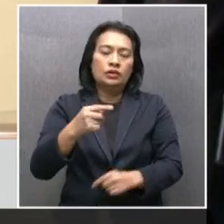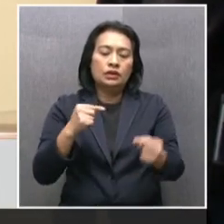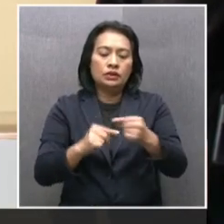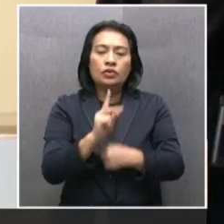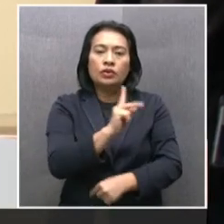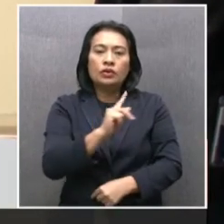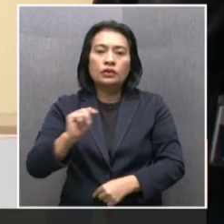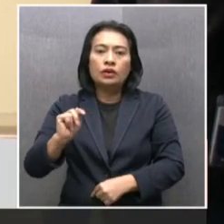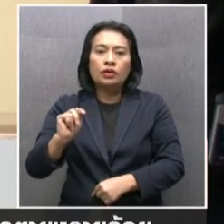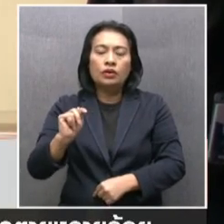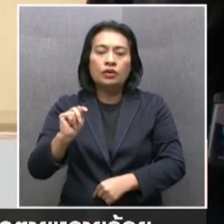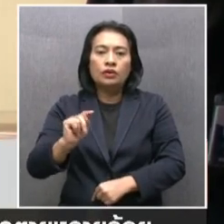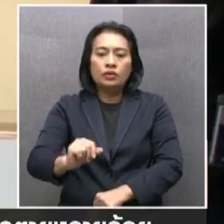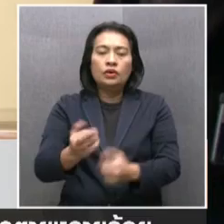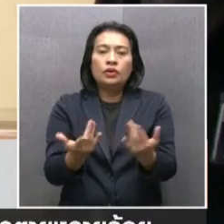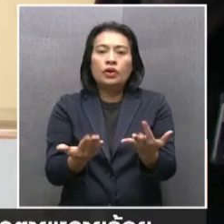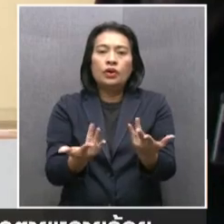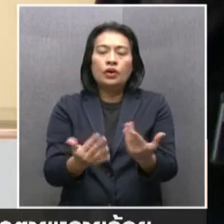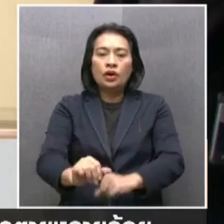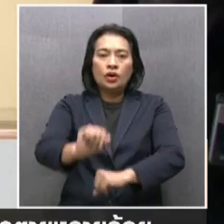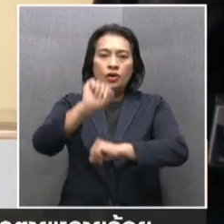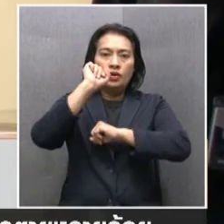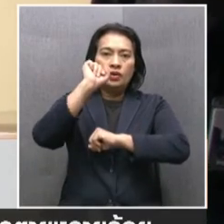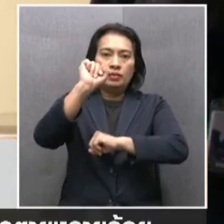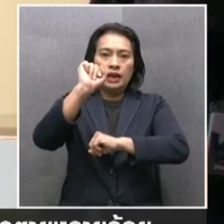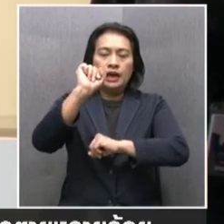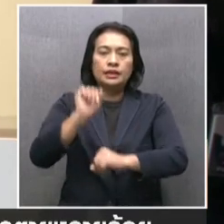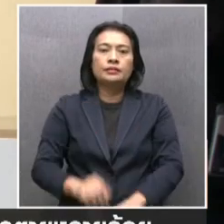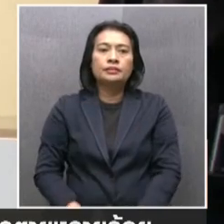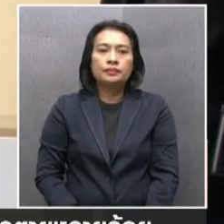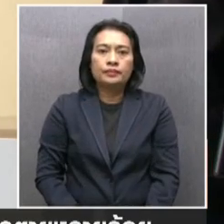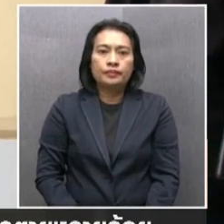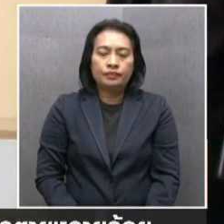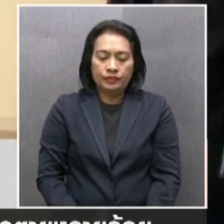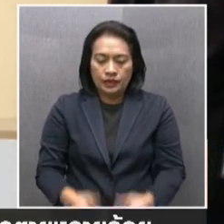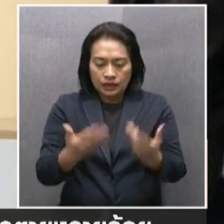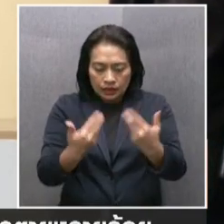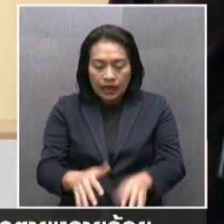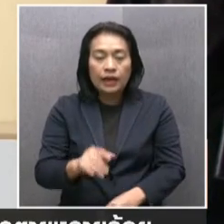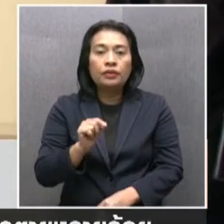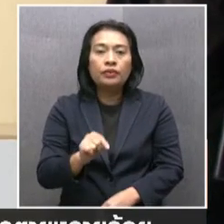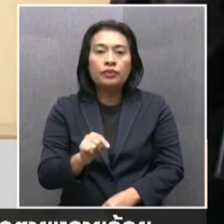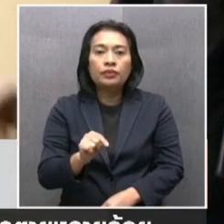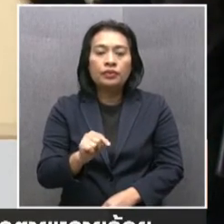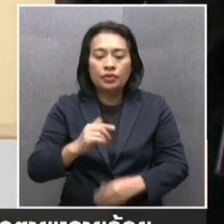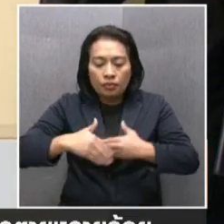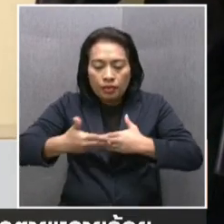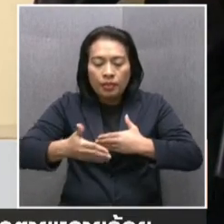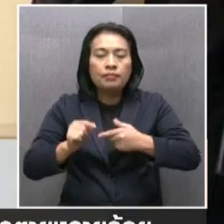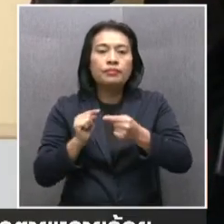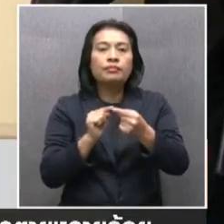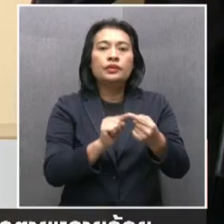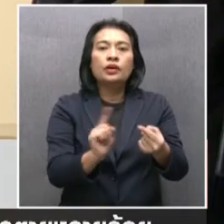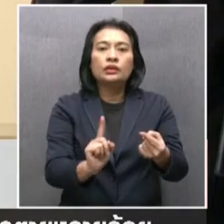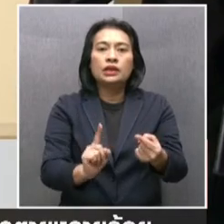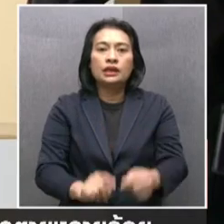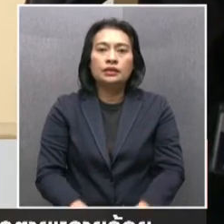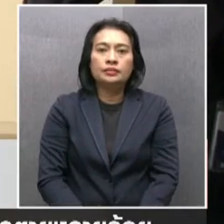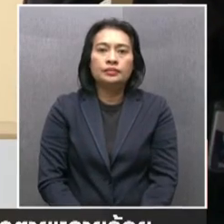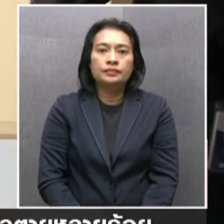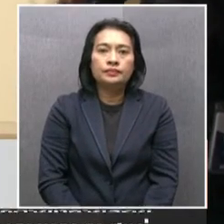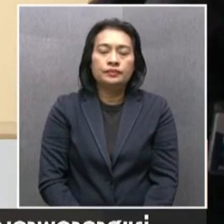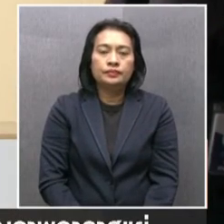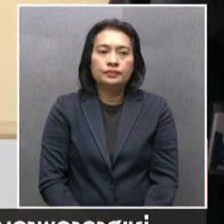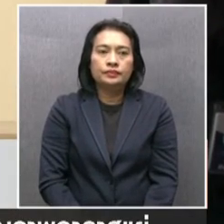อประกาศผลหลังจากนั้นก็เข้าสู่ช่วงเวลาของ